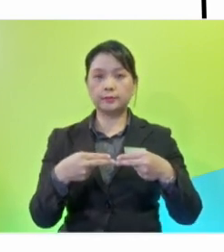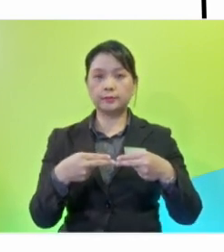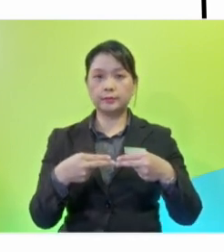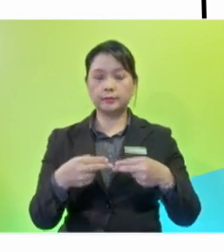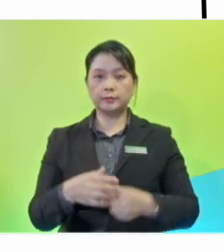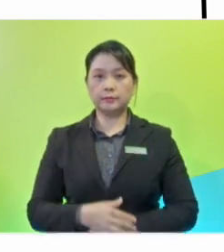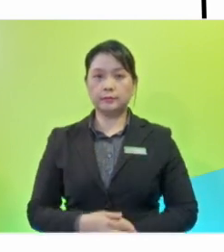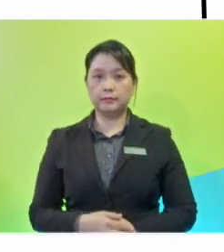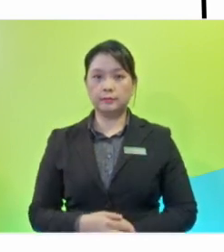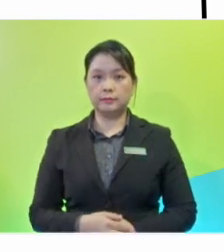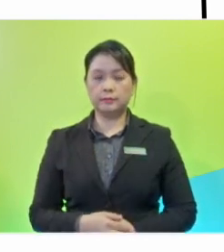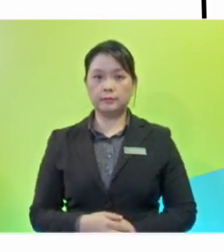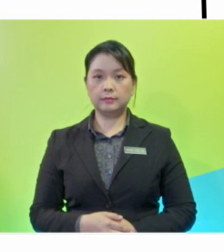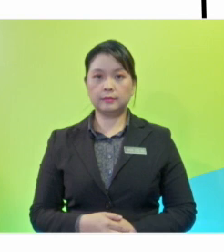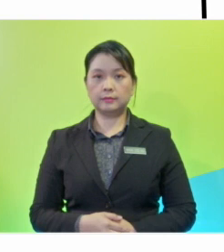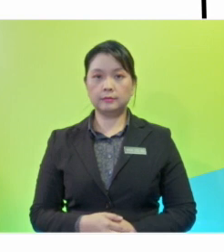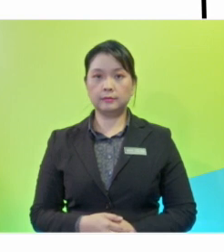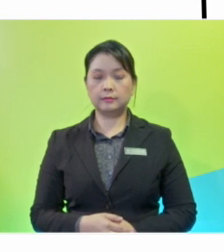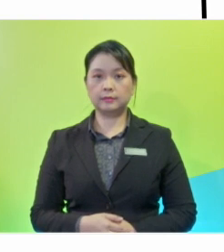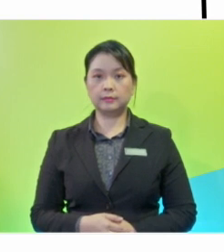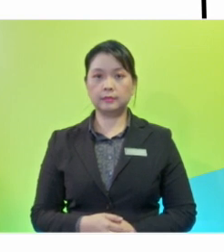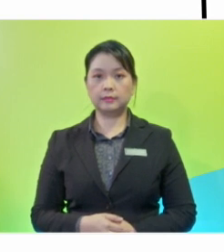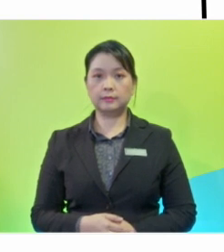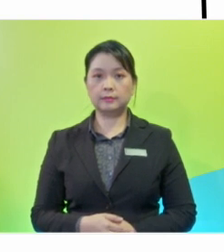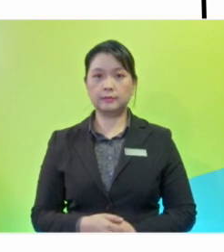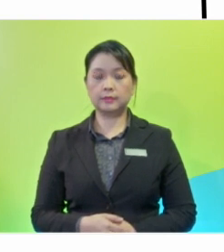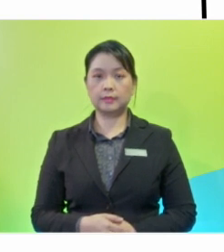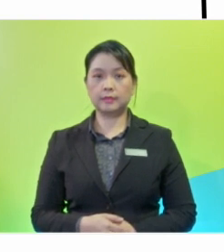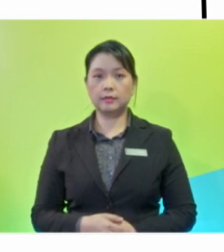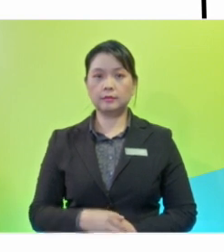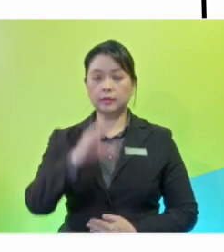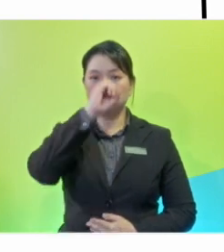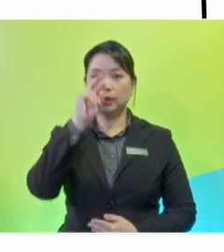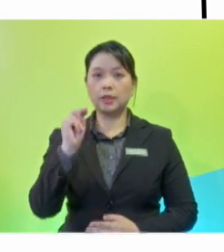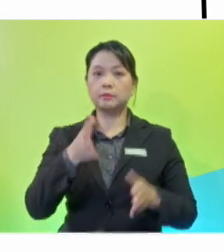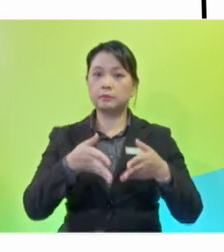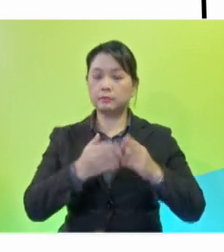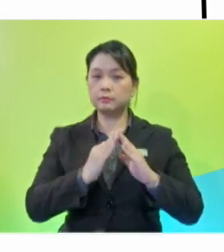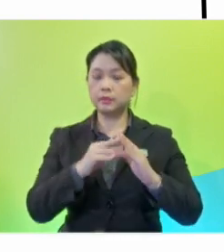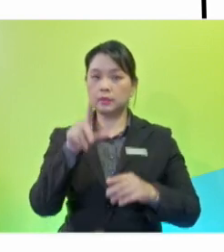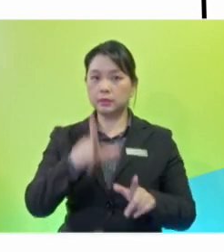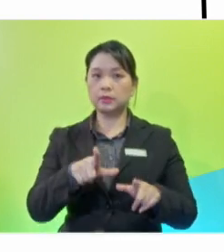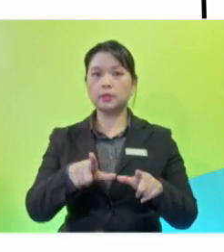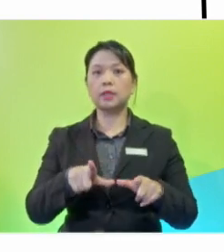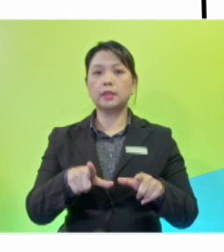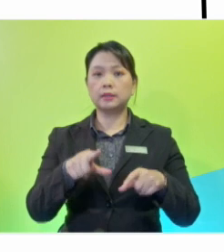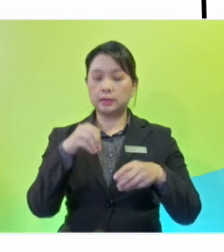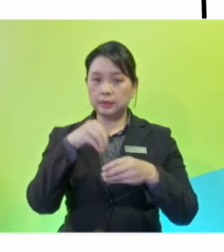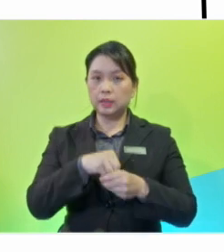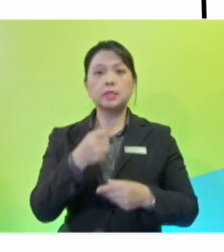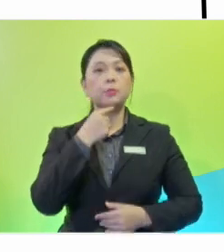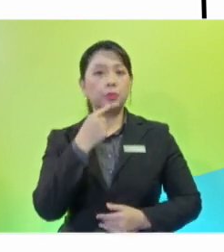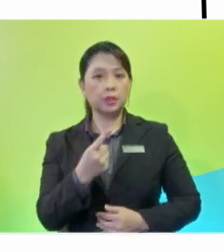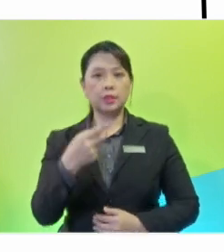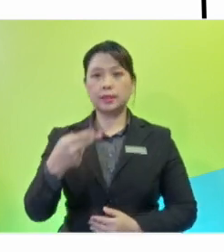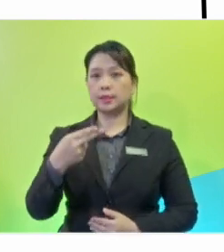x = 0 dan soalnya minta ungkapkan dalam sebutan his Oke kita